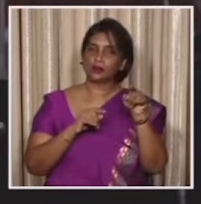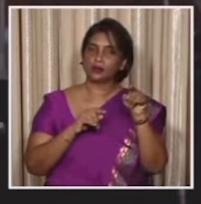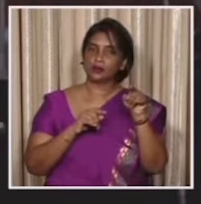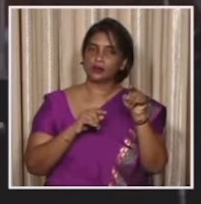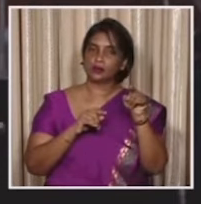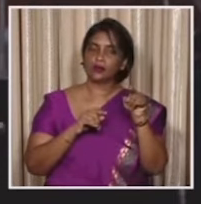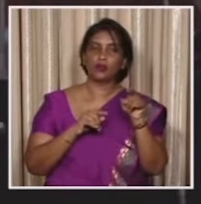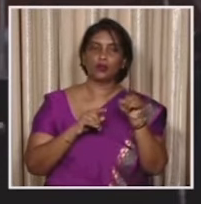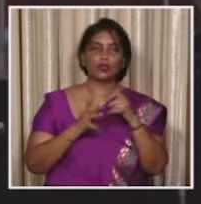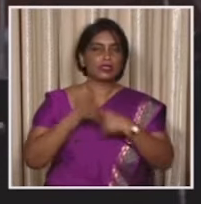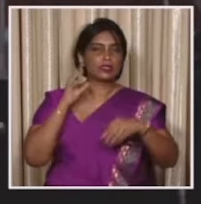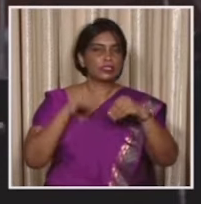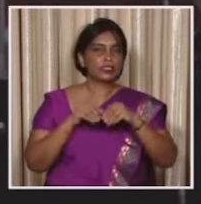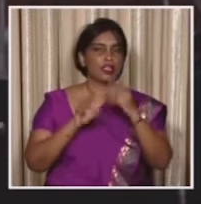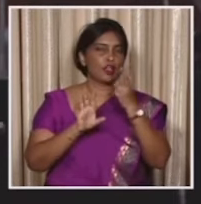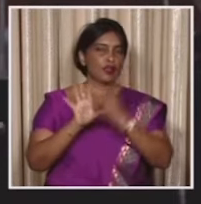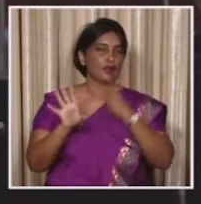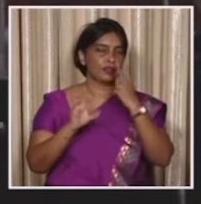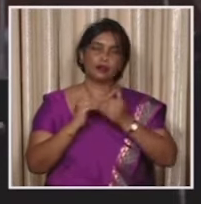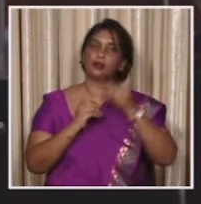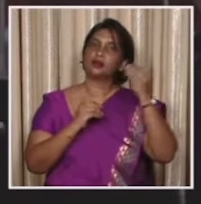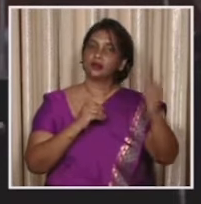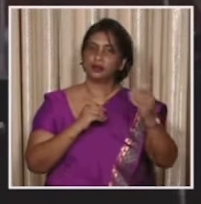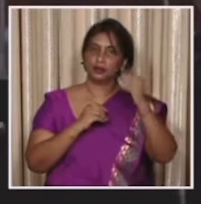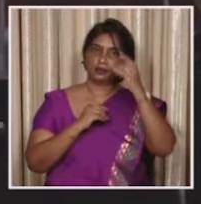2015 පුංචි ඡන්දේ අවුරුදු 2කට කල් දැම්මා.